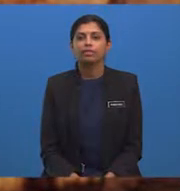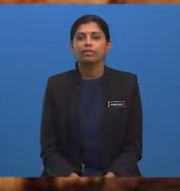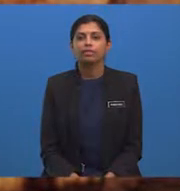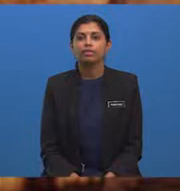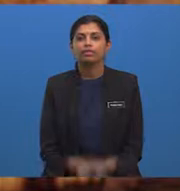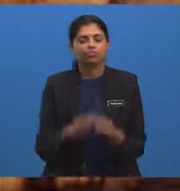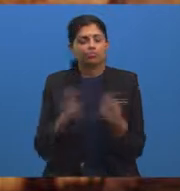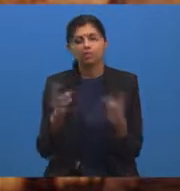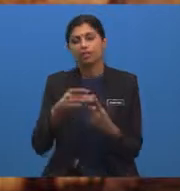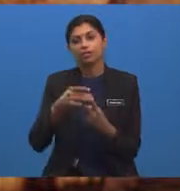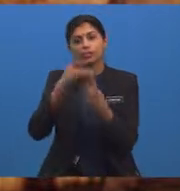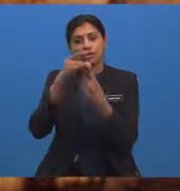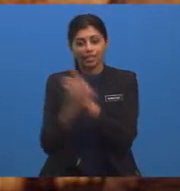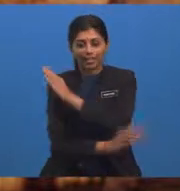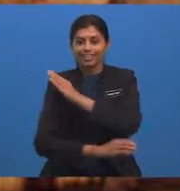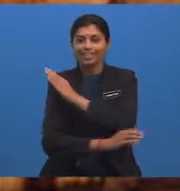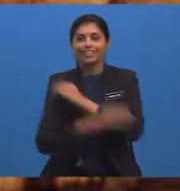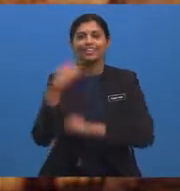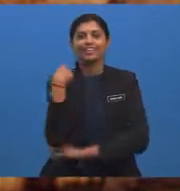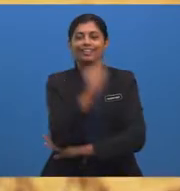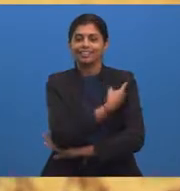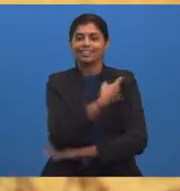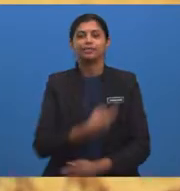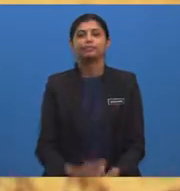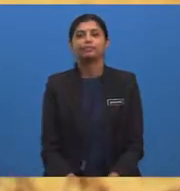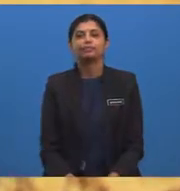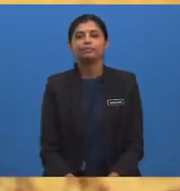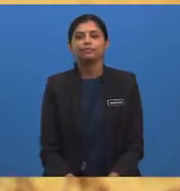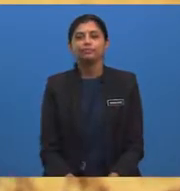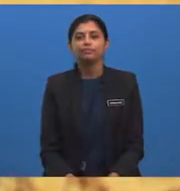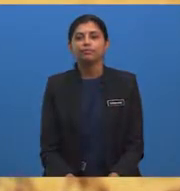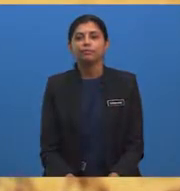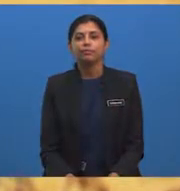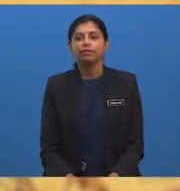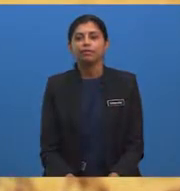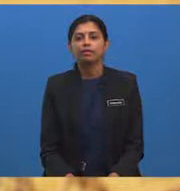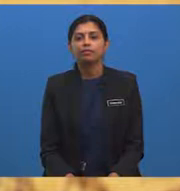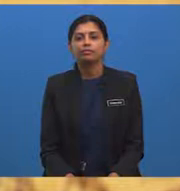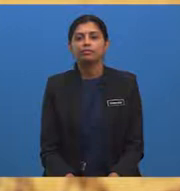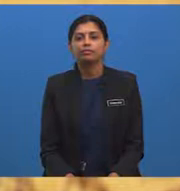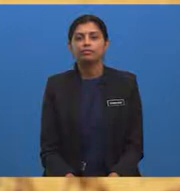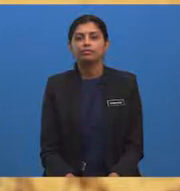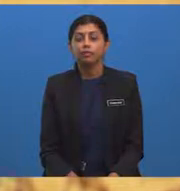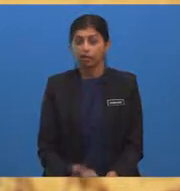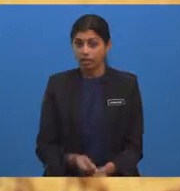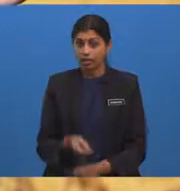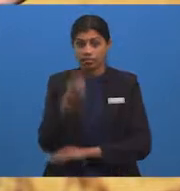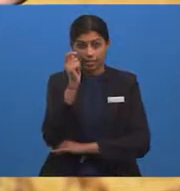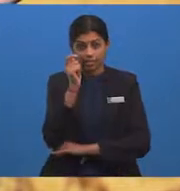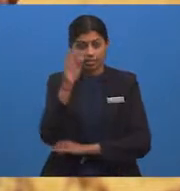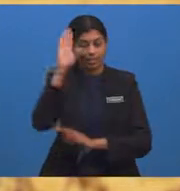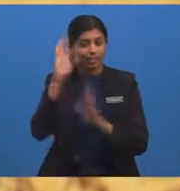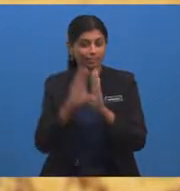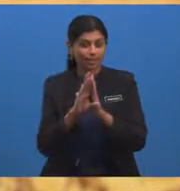Betapa uniknya negara kita ini, murid-murid, ya? Baiklah, murid semua. Berdasarkan soalan dan gambar yang cikgu tunjukkan